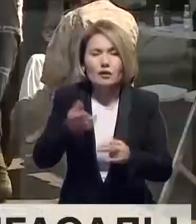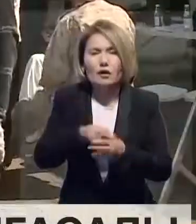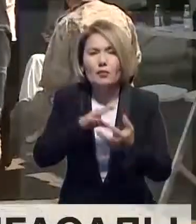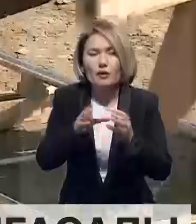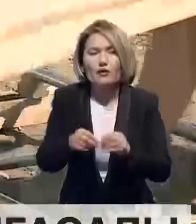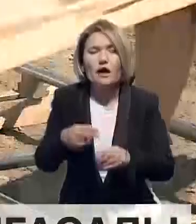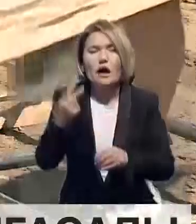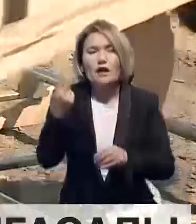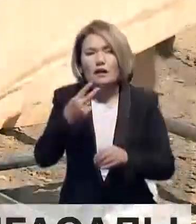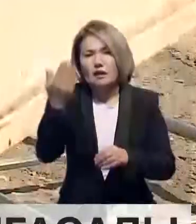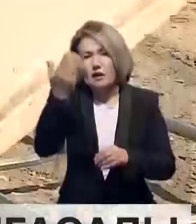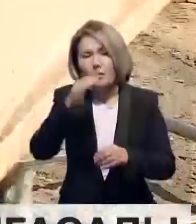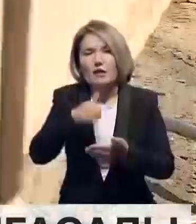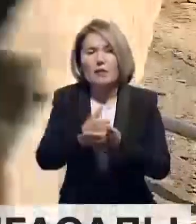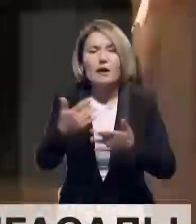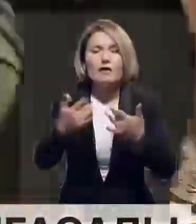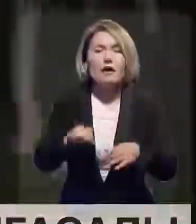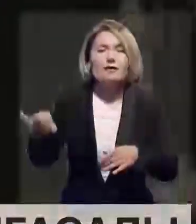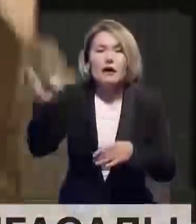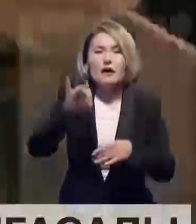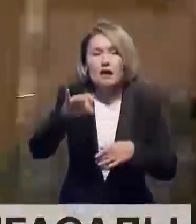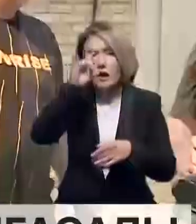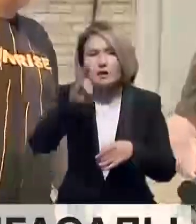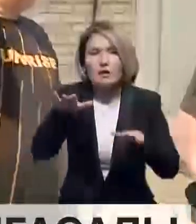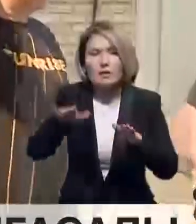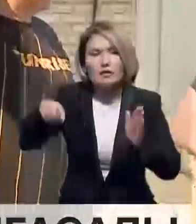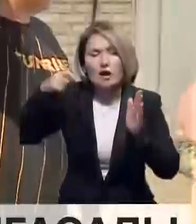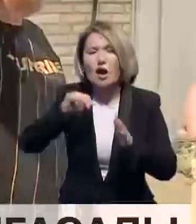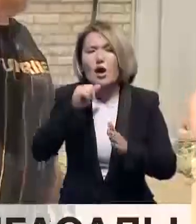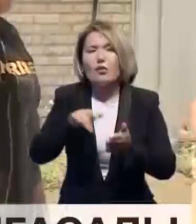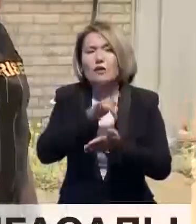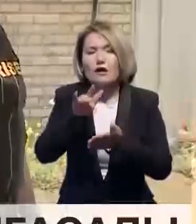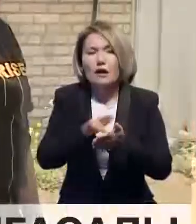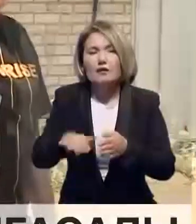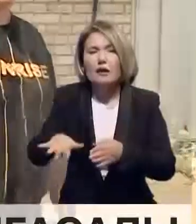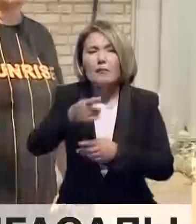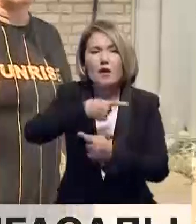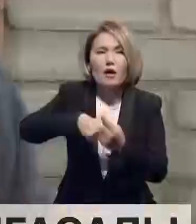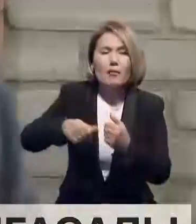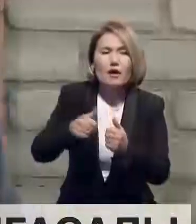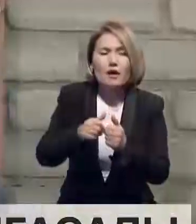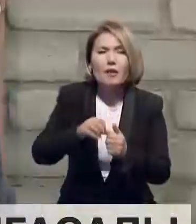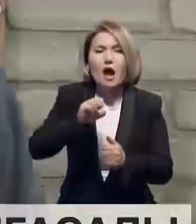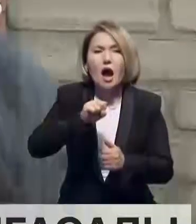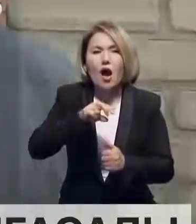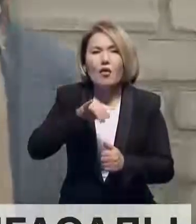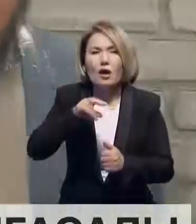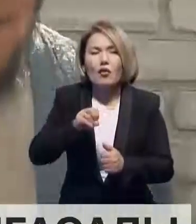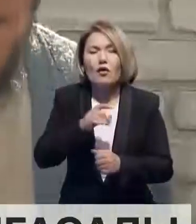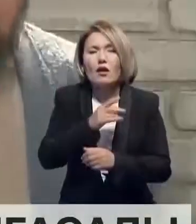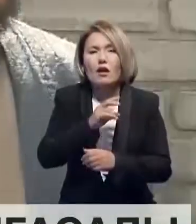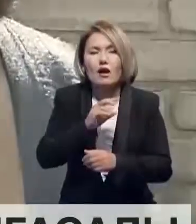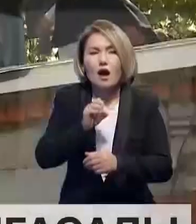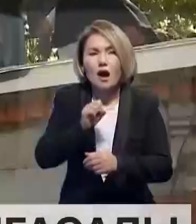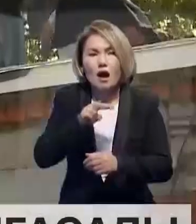телехикаясының 2-ші маусымы басты кейіпкерлердің тарихи отанында түсірілуде. Қостанай қаласы мен оның маңайынан бөлек Әулекөл ауданының орманды алқабы